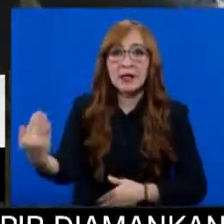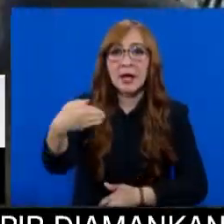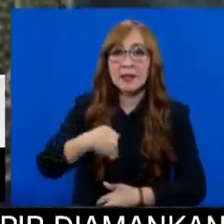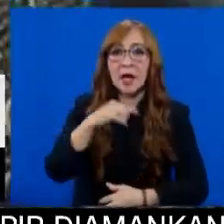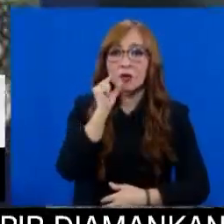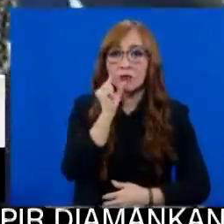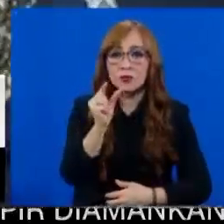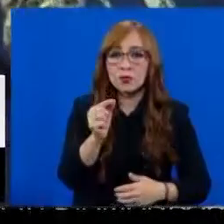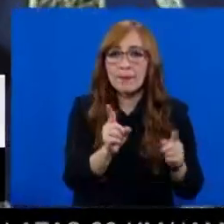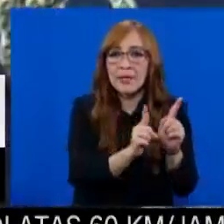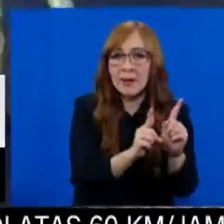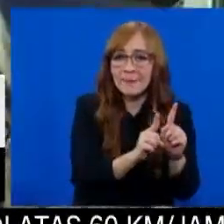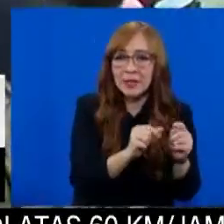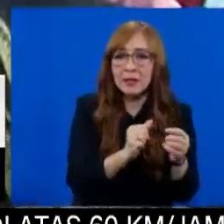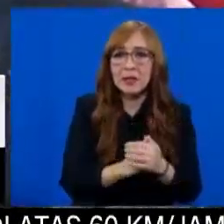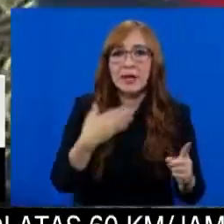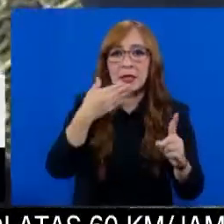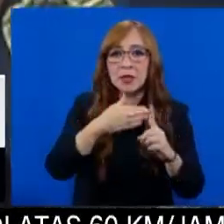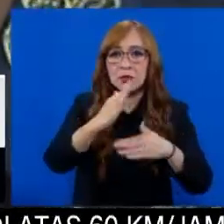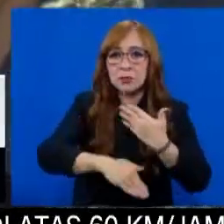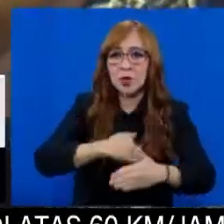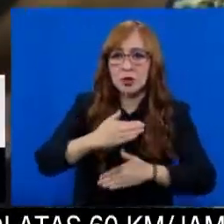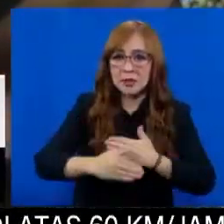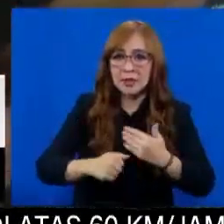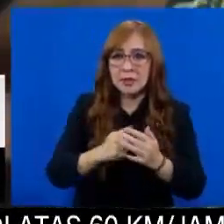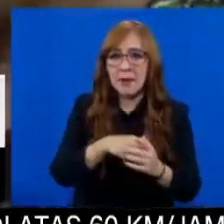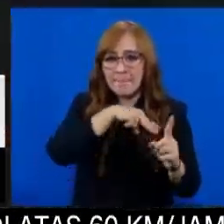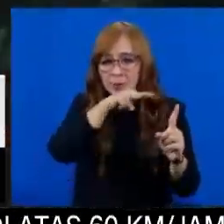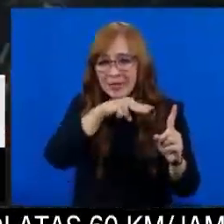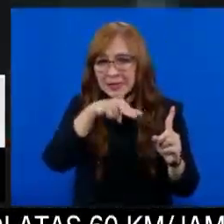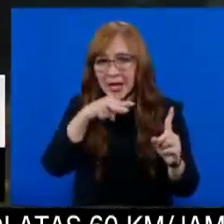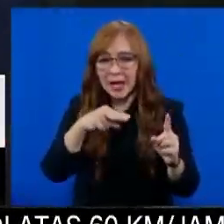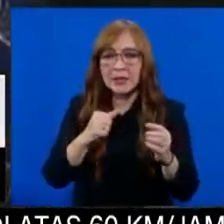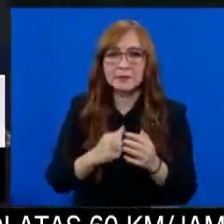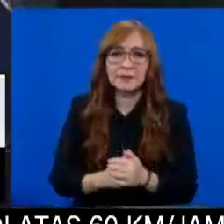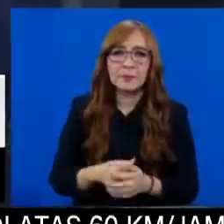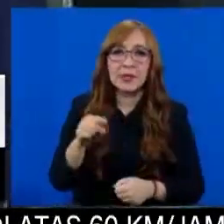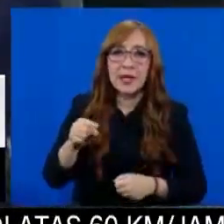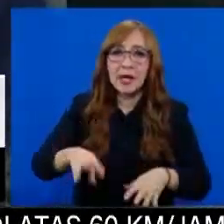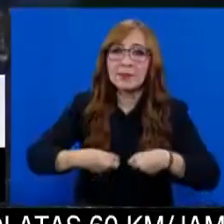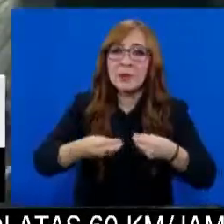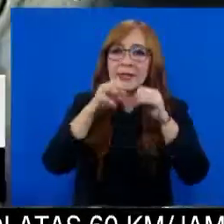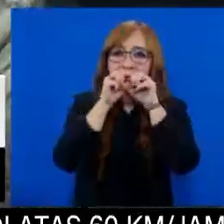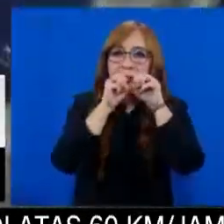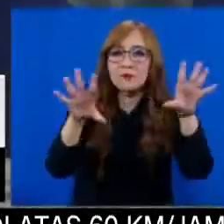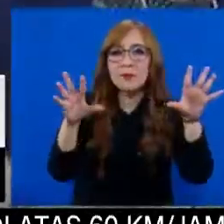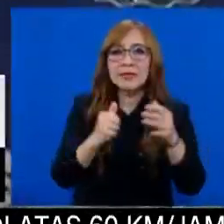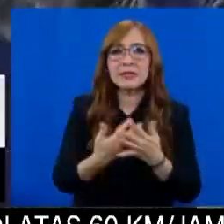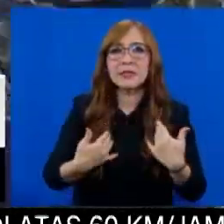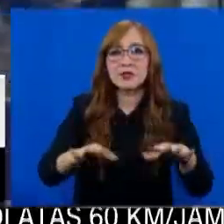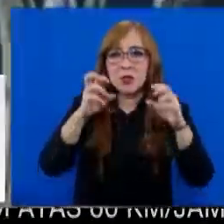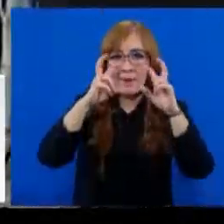mendampingi dan mengikuti proses pemeriksaan kliennya. Kepada wartawan yang berjanji akan memberi informasi seusai pemeriksaan Putri Chandrawati.